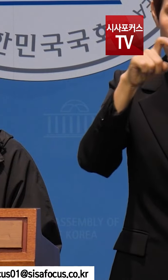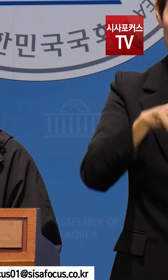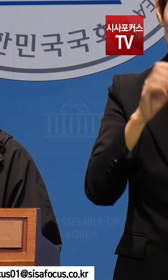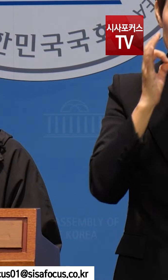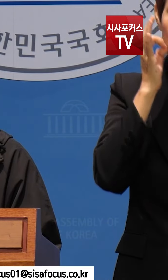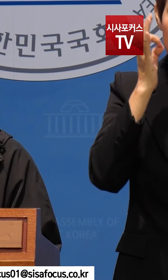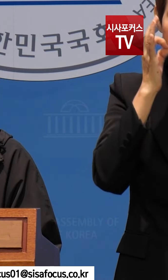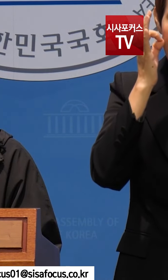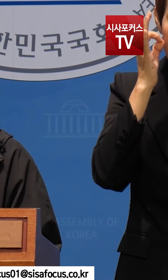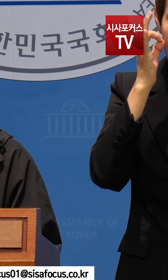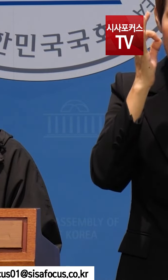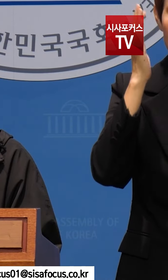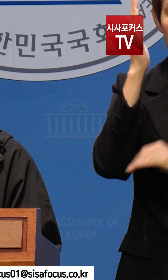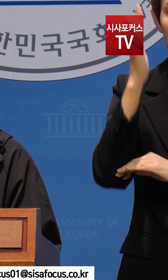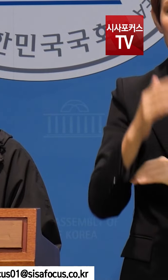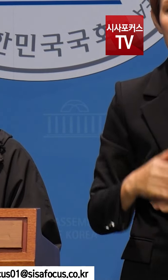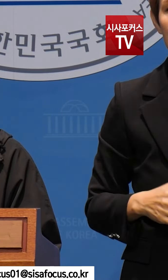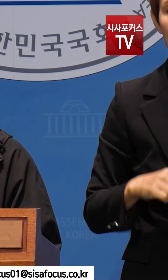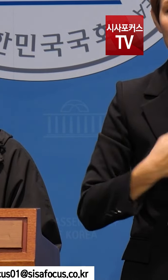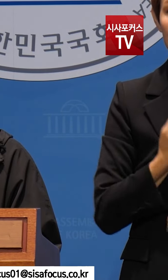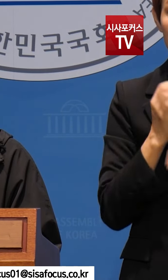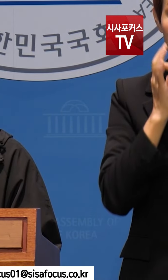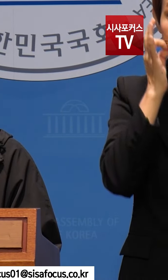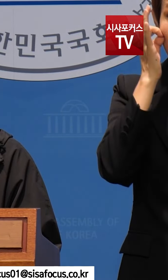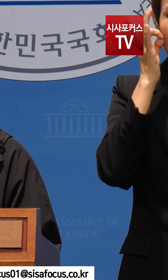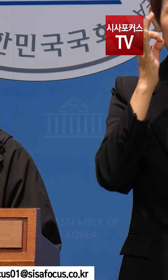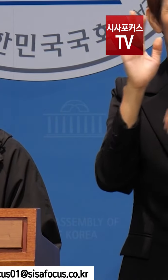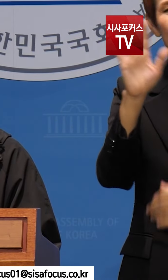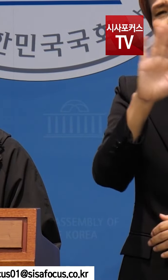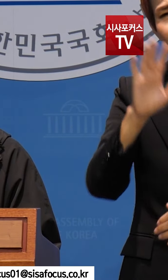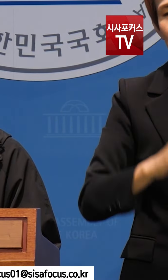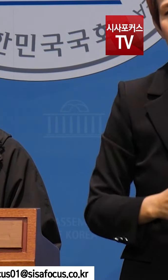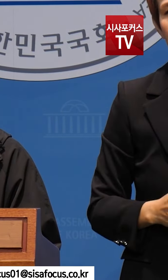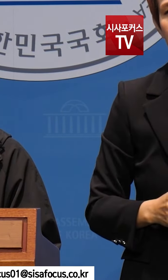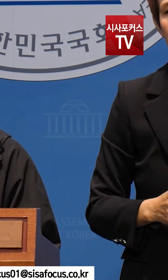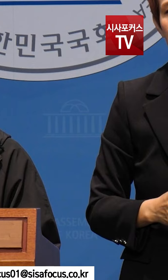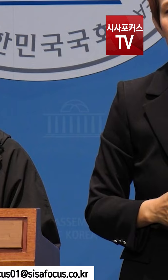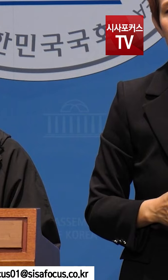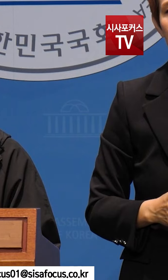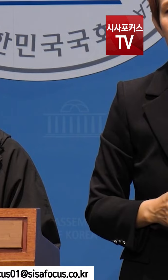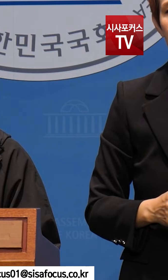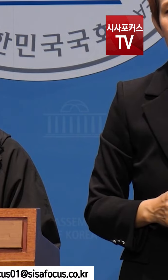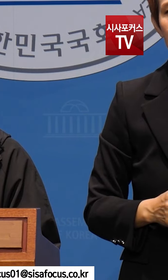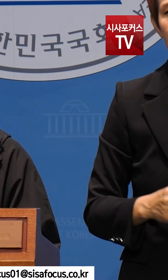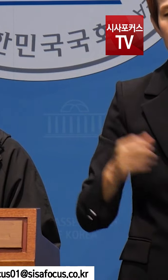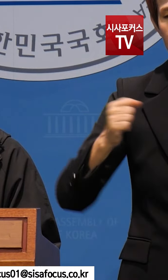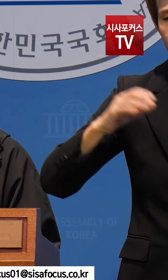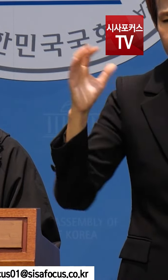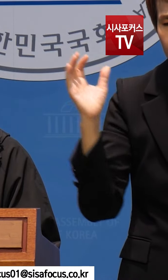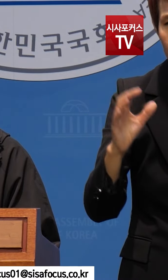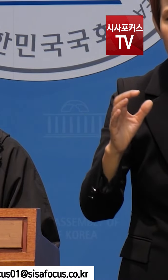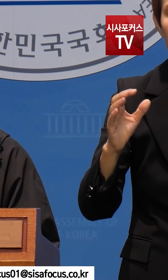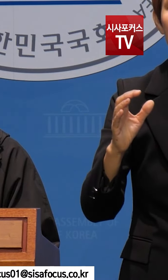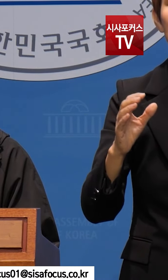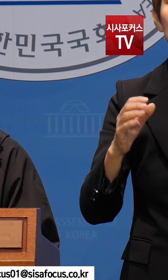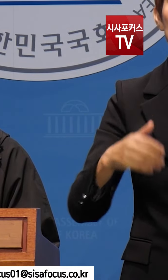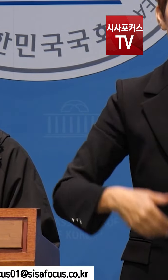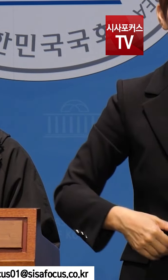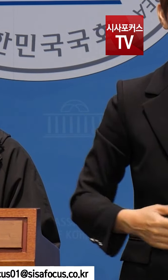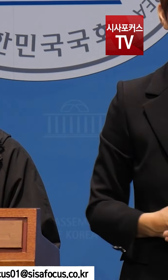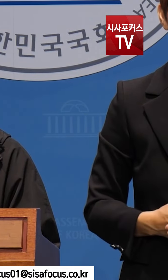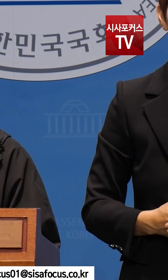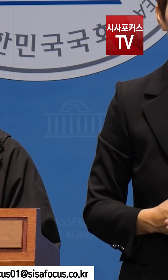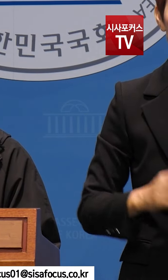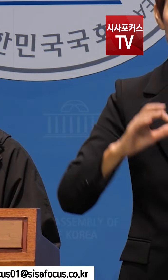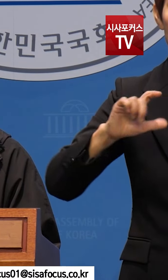있습니다 이것은 개인의 노력만으로 되지 않 않습니다 강력한 무언가가 필요합니다 기후위기